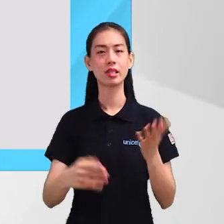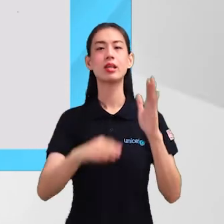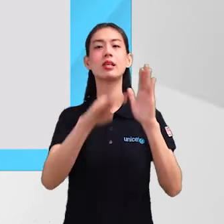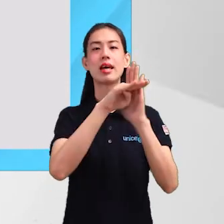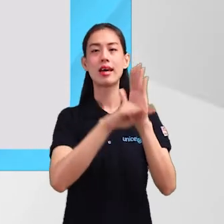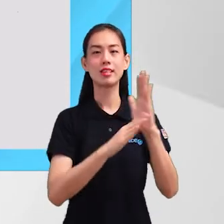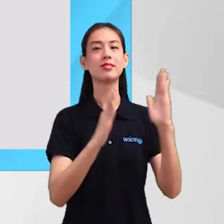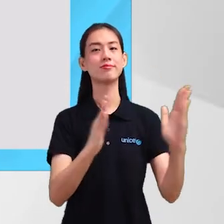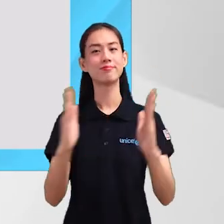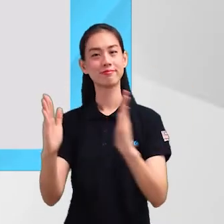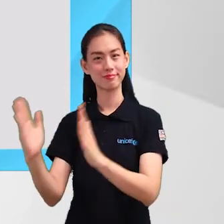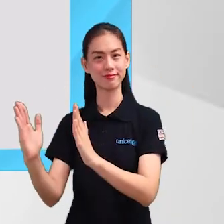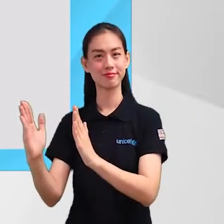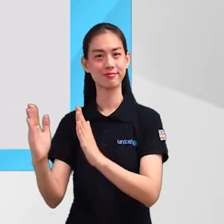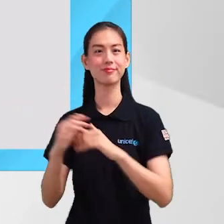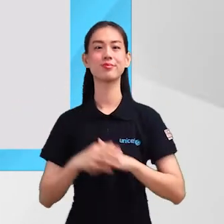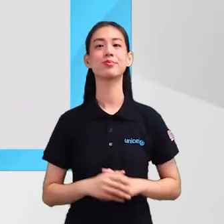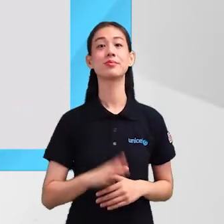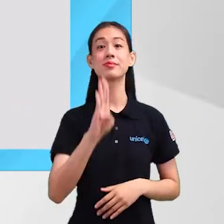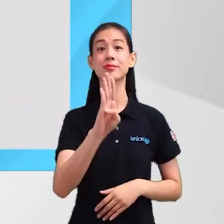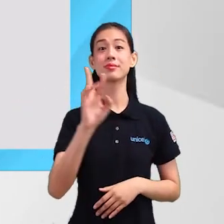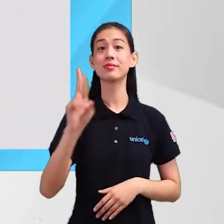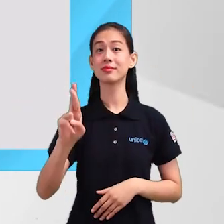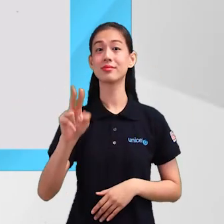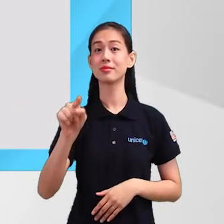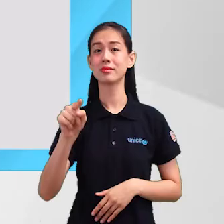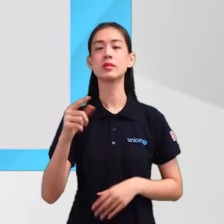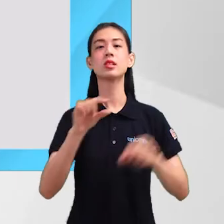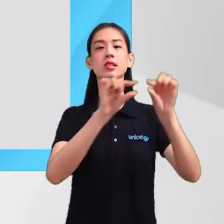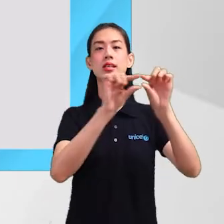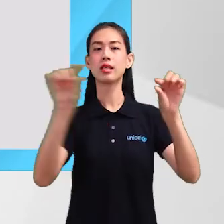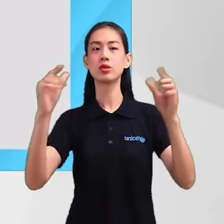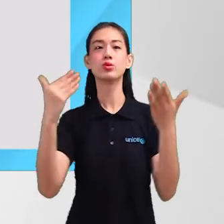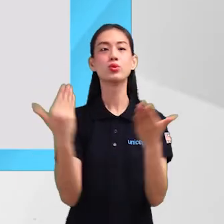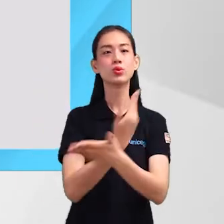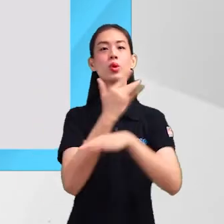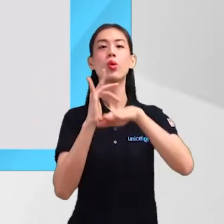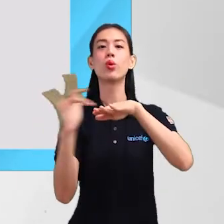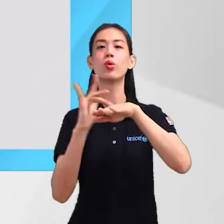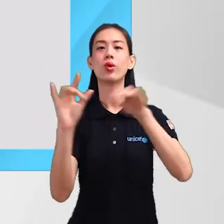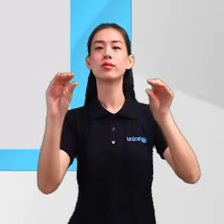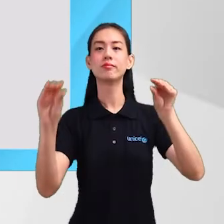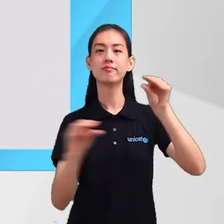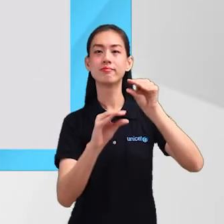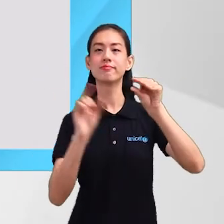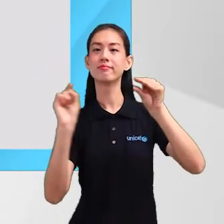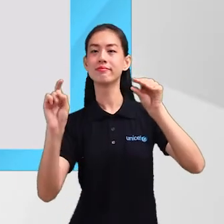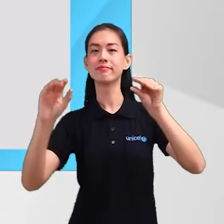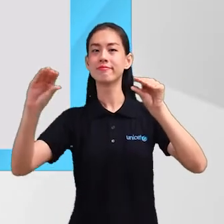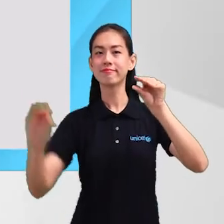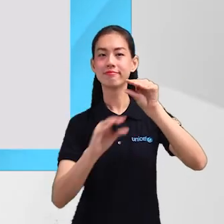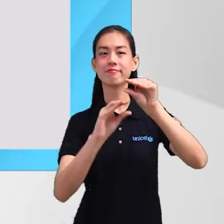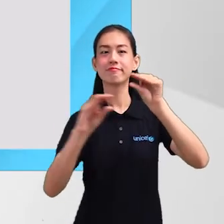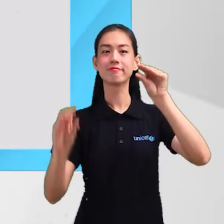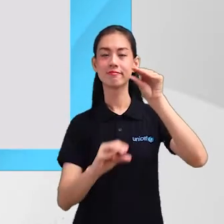atau tag Ordered List merujuk kepada senarai yang disusun. Tag BR mewujudkan baris baru yang kosong sama